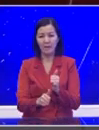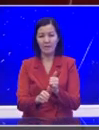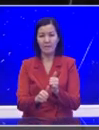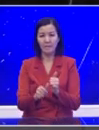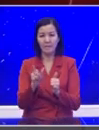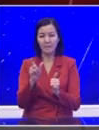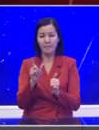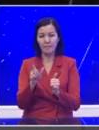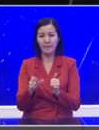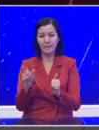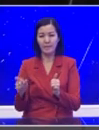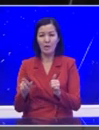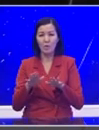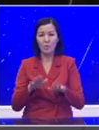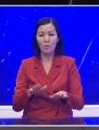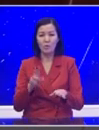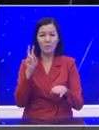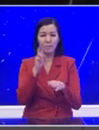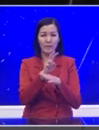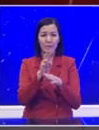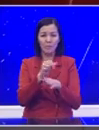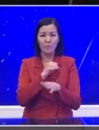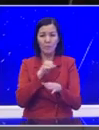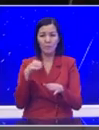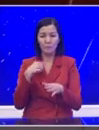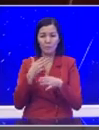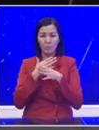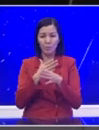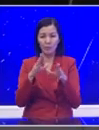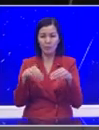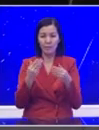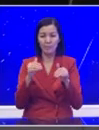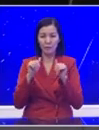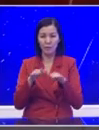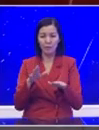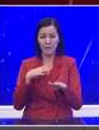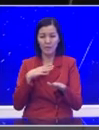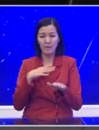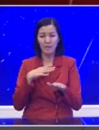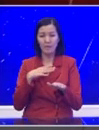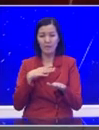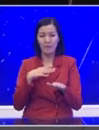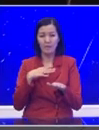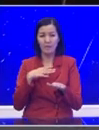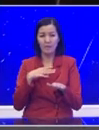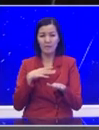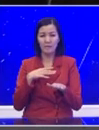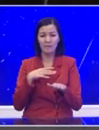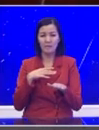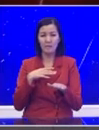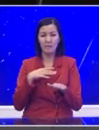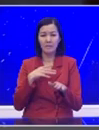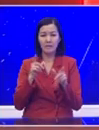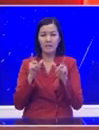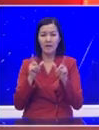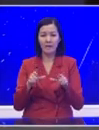осындай блокпостарды аралап, өзіміздің көмегімізді тигізейік деп, қол ұшымызды берейік деп, өзіміздің азаматтық